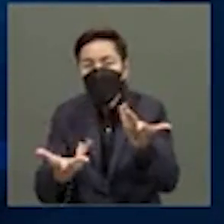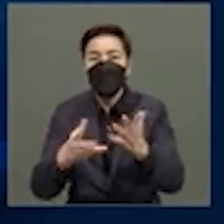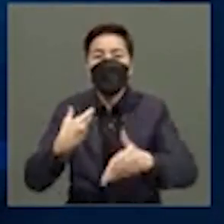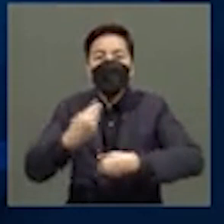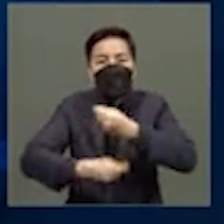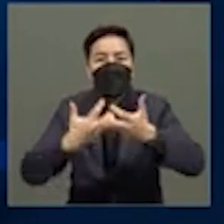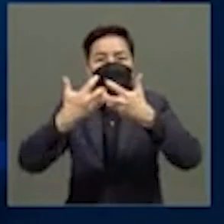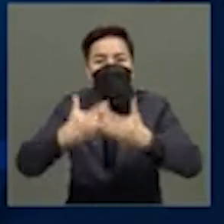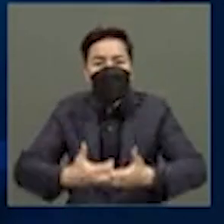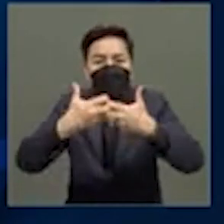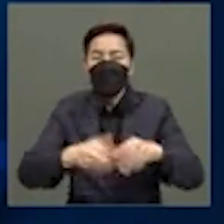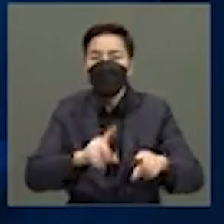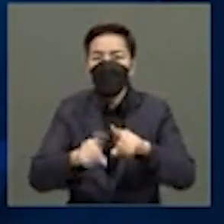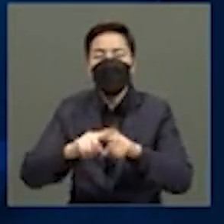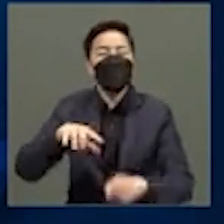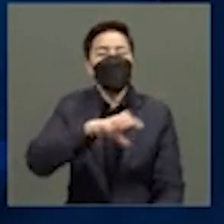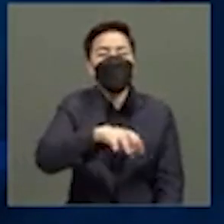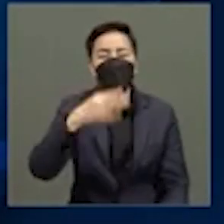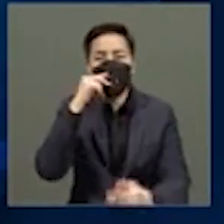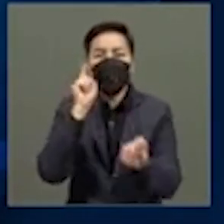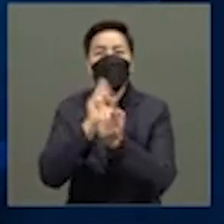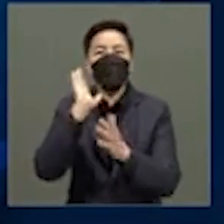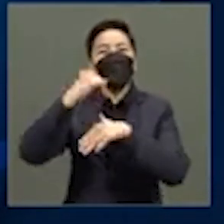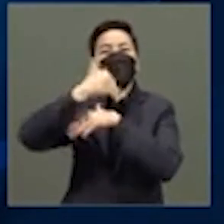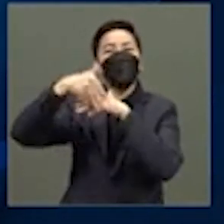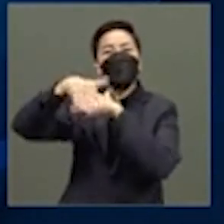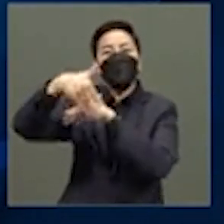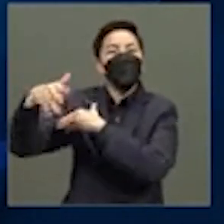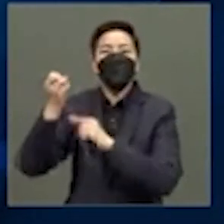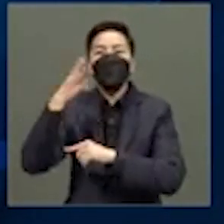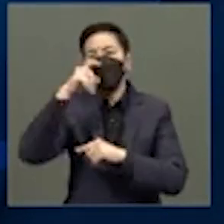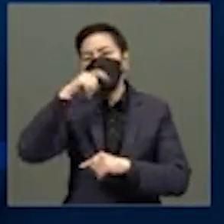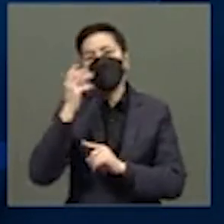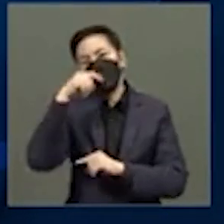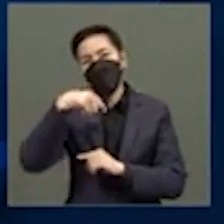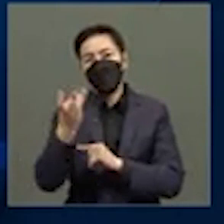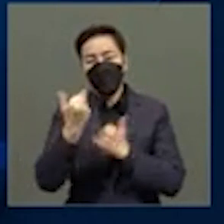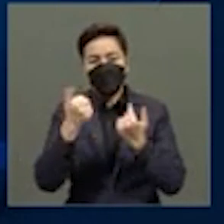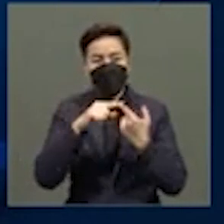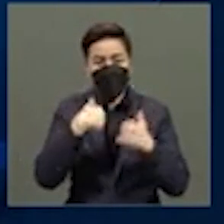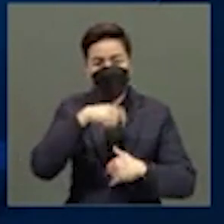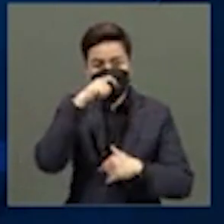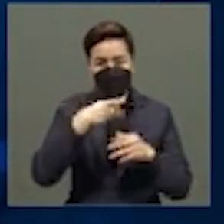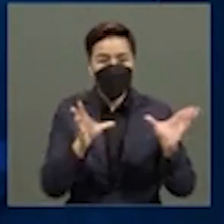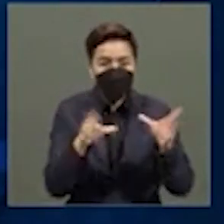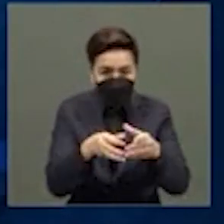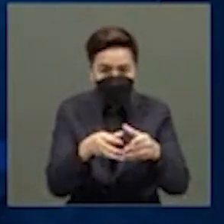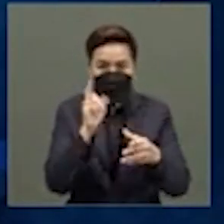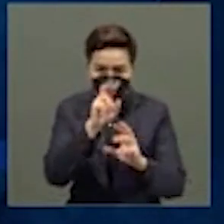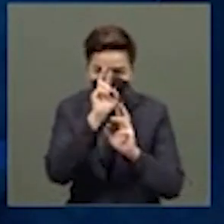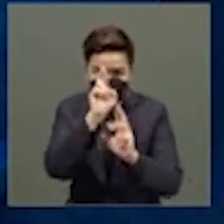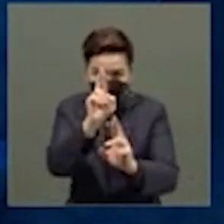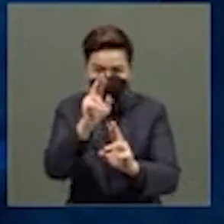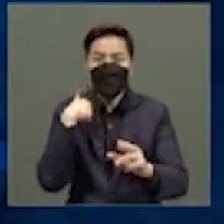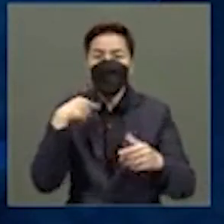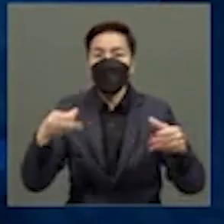บการส่วนใหญ่ตัวเลขจะอยู่ที่ชาวต่างชาตินะคะแล้วก็วันนี้กทม.รายงานเรื่องของคลัสเตอร์ที่ต้องเฝ้าระวังนะ